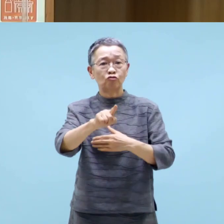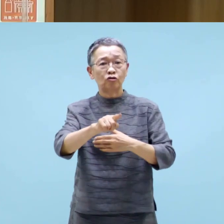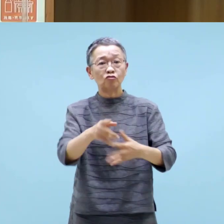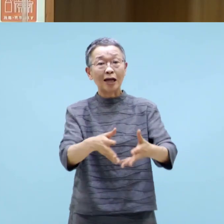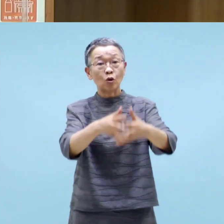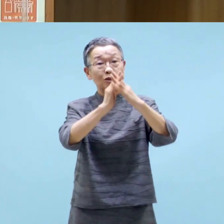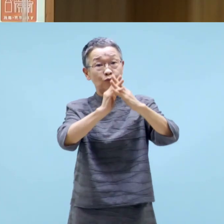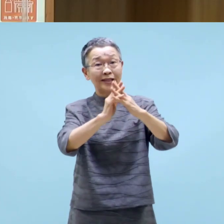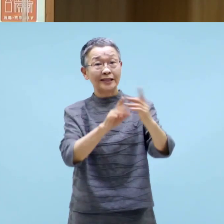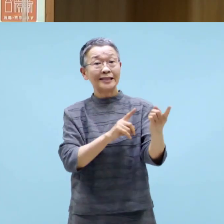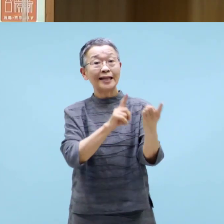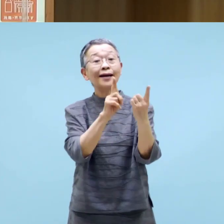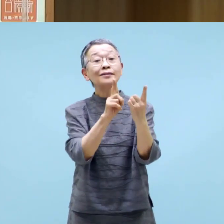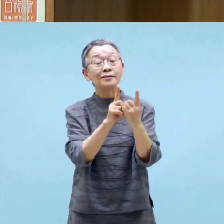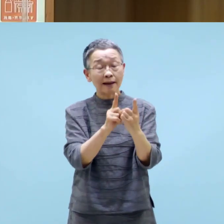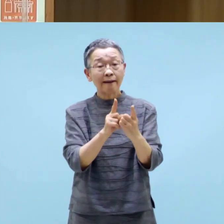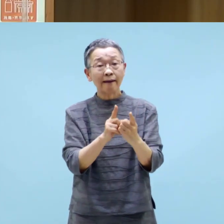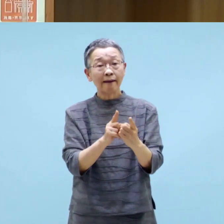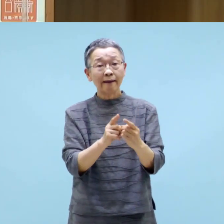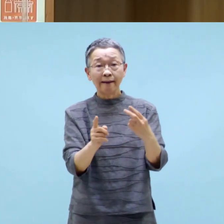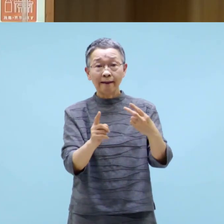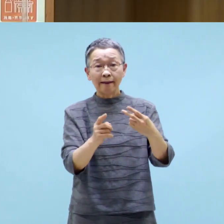してですね、気候